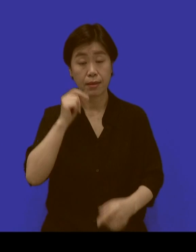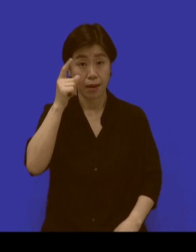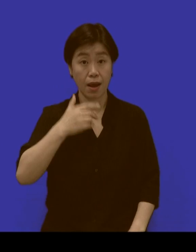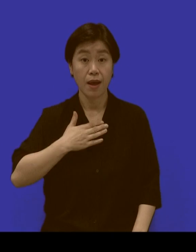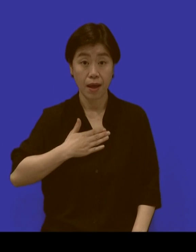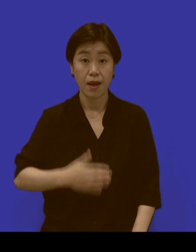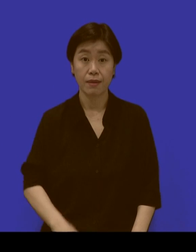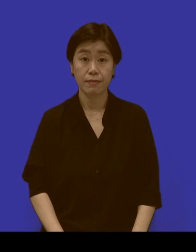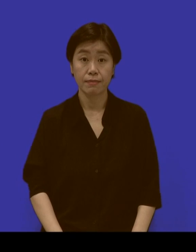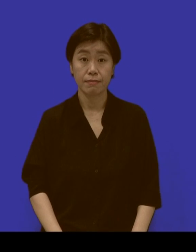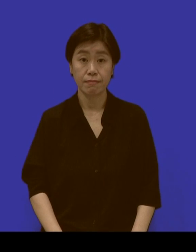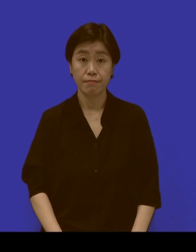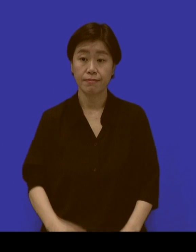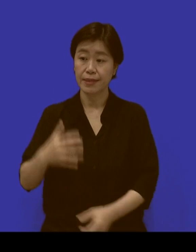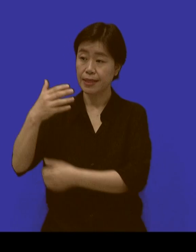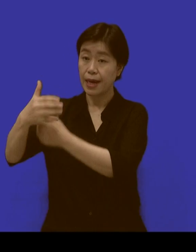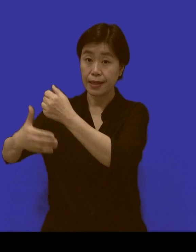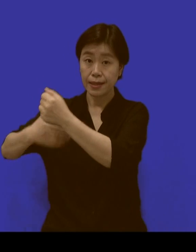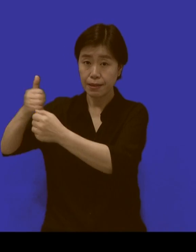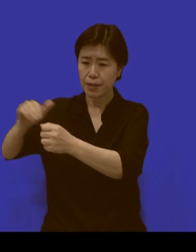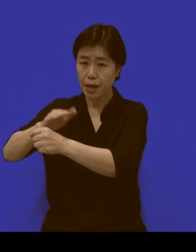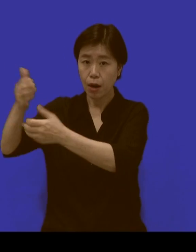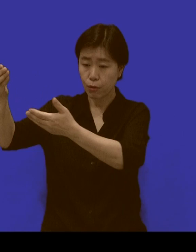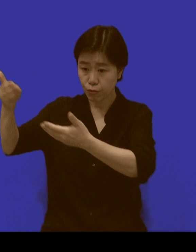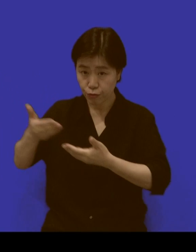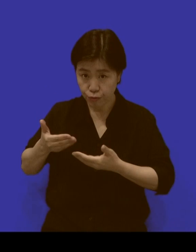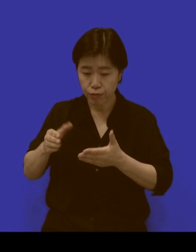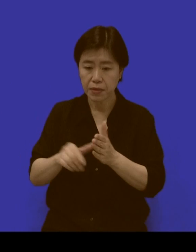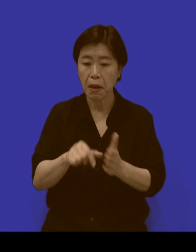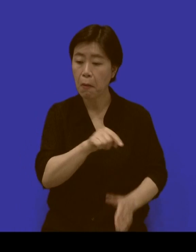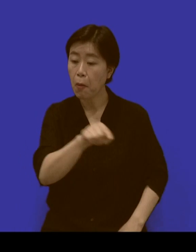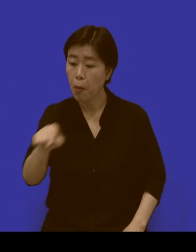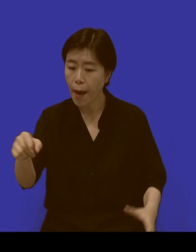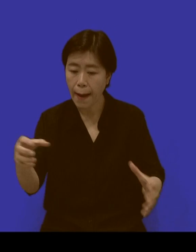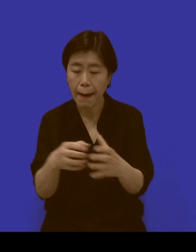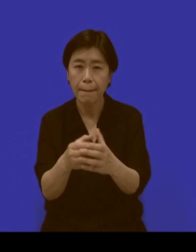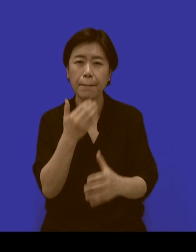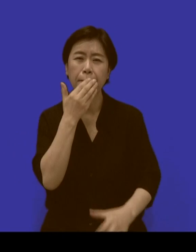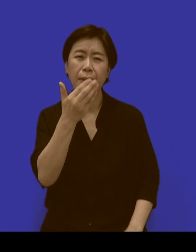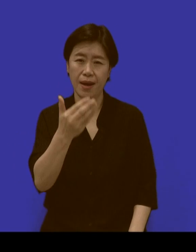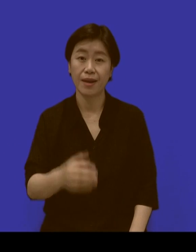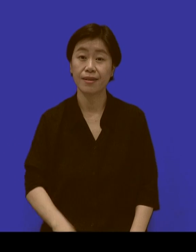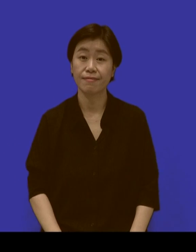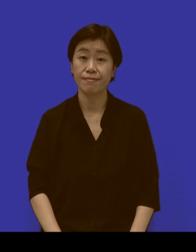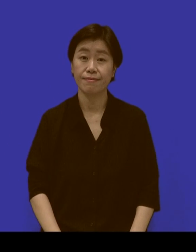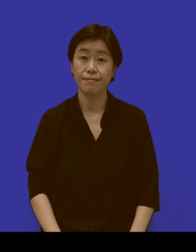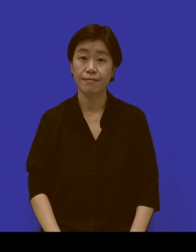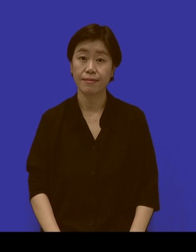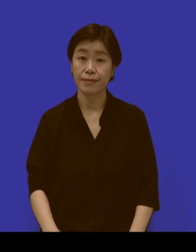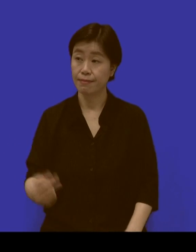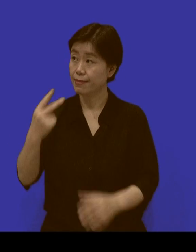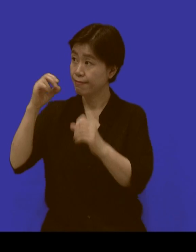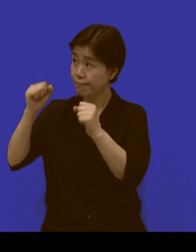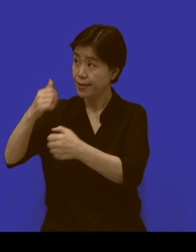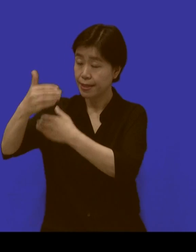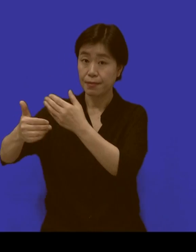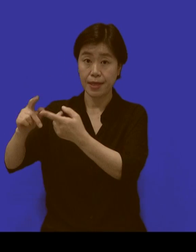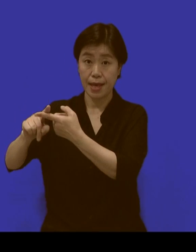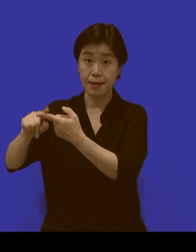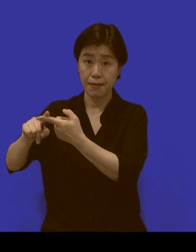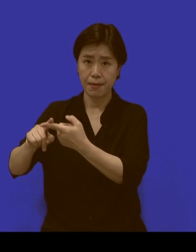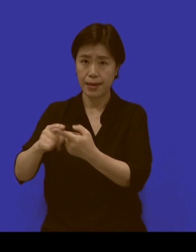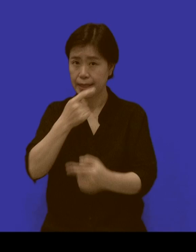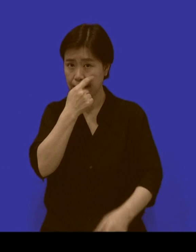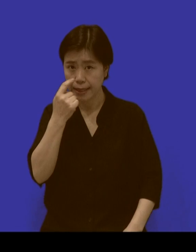네. 하나님의 사랑이 부어질 때 깨닫게 됐고 정말 살아계신 하나님을 증거하고 네. 또 삶과 신앙,